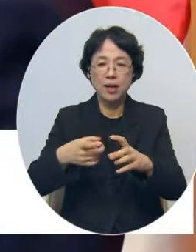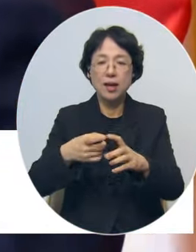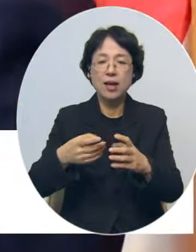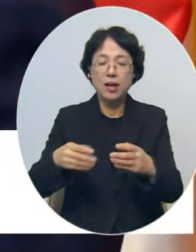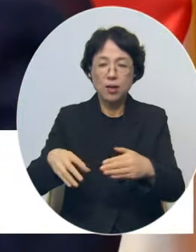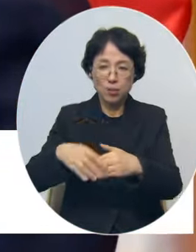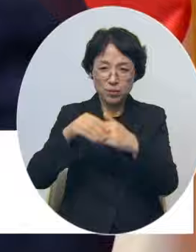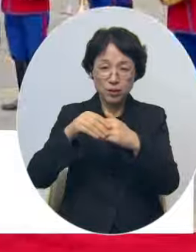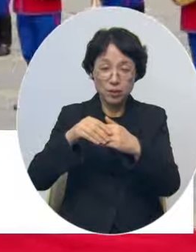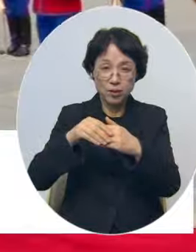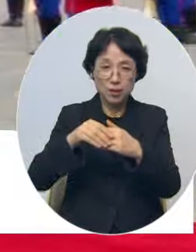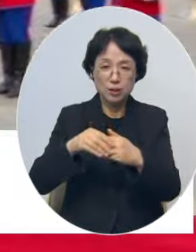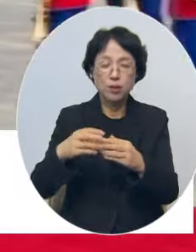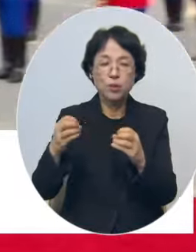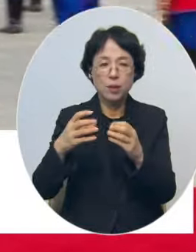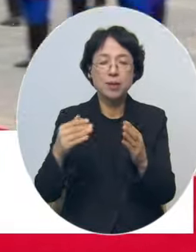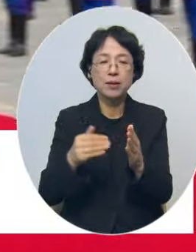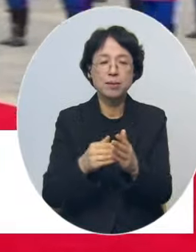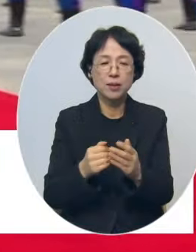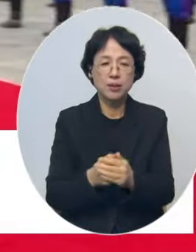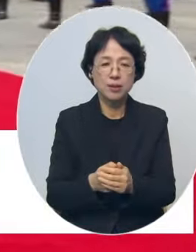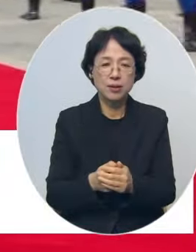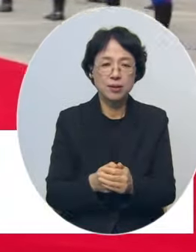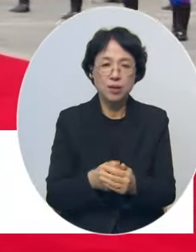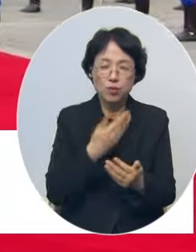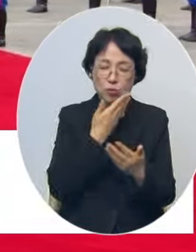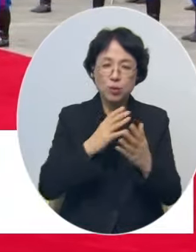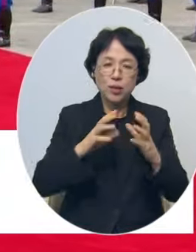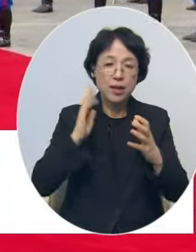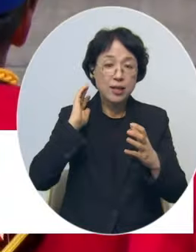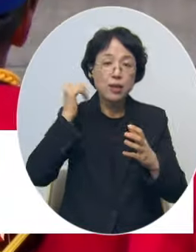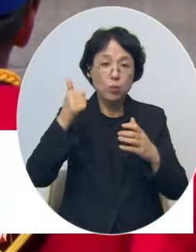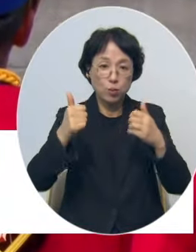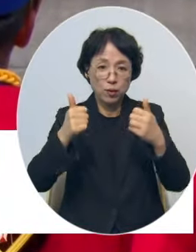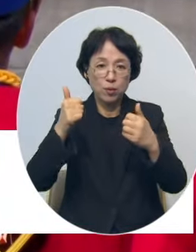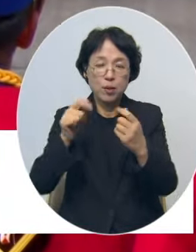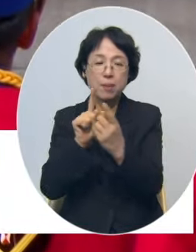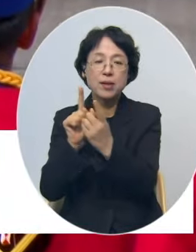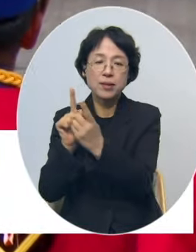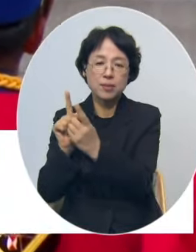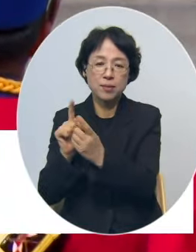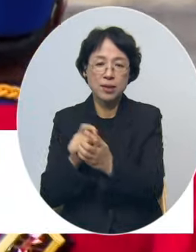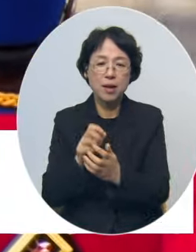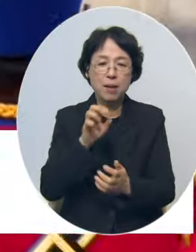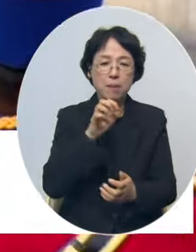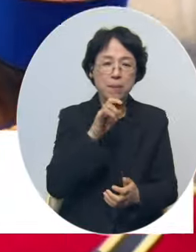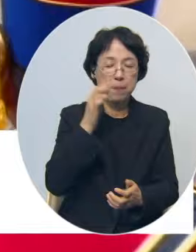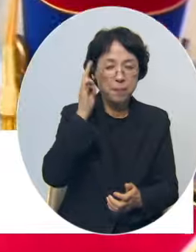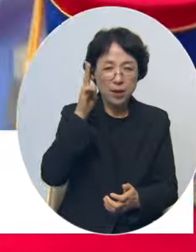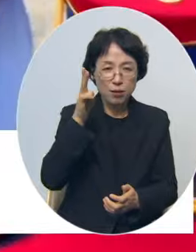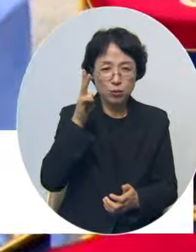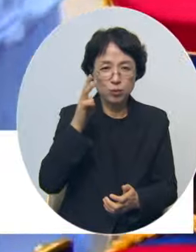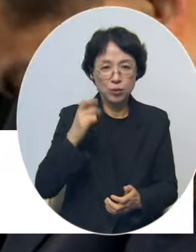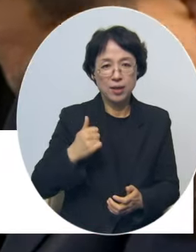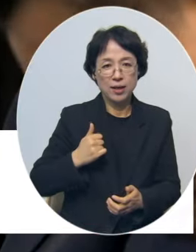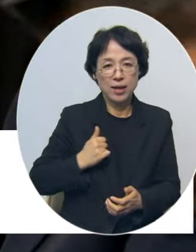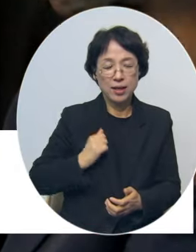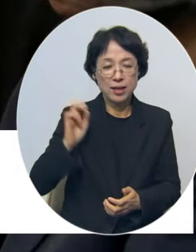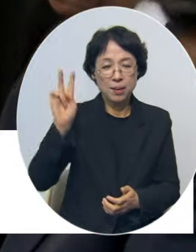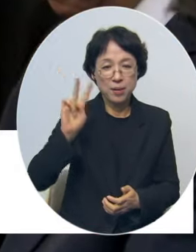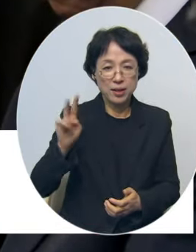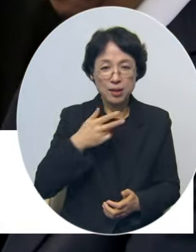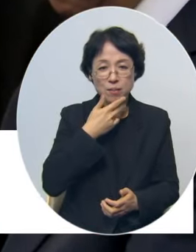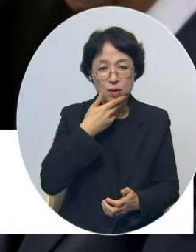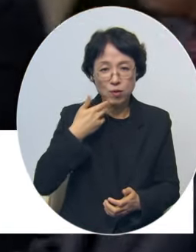뜻을 전했습니다. 주요국 정상들과도 잇따라 만났습니다. APEC 의장국 페루를 비롯해 캐나다와 베트남,